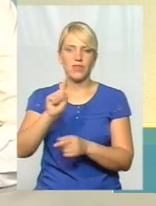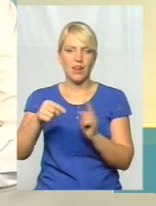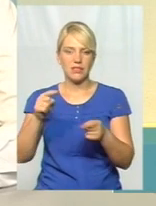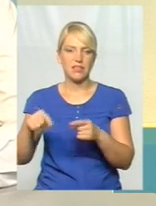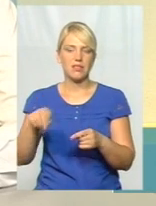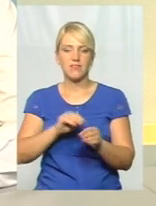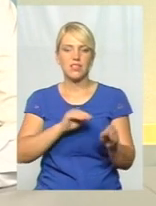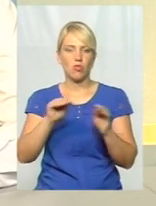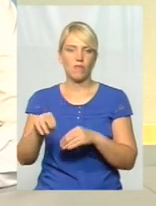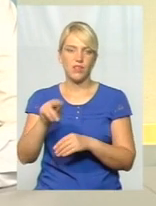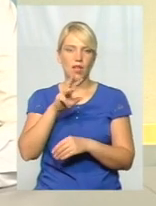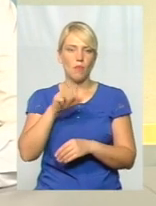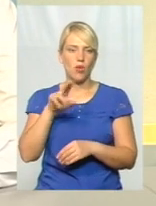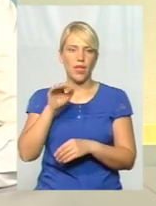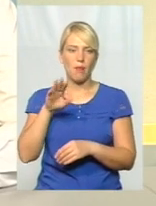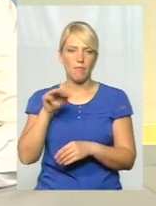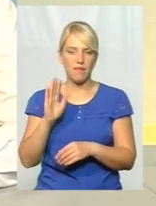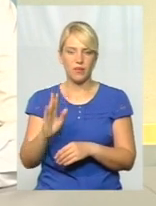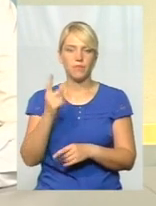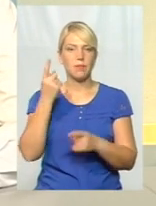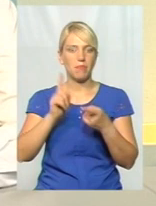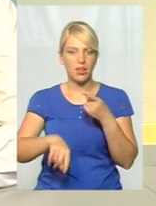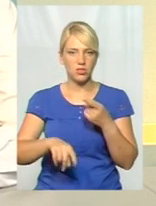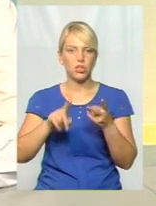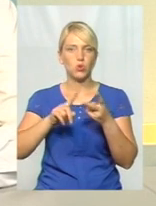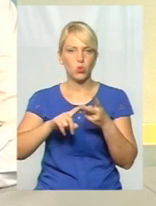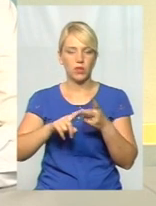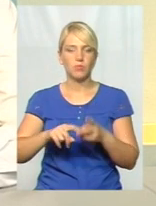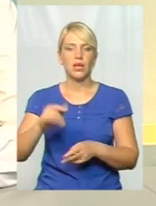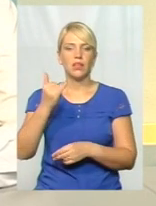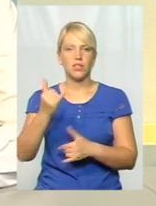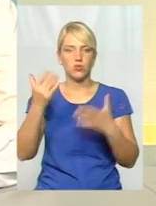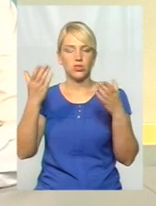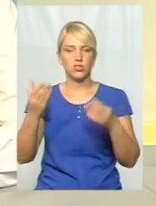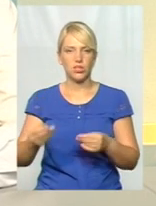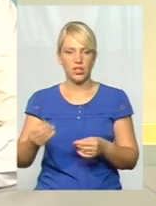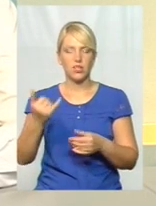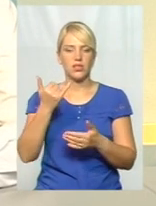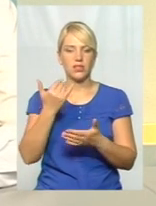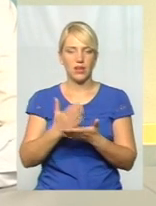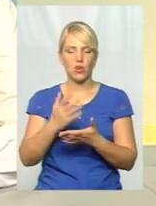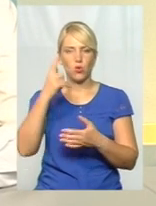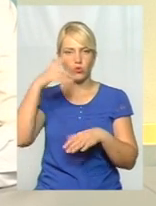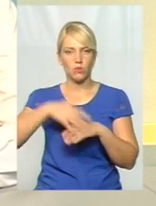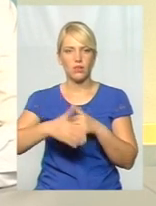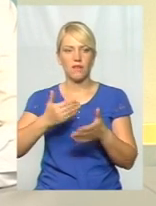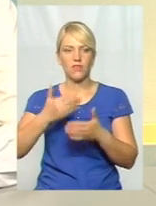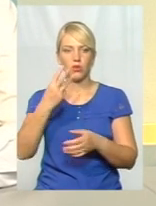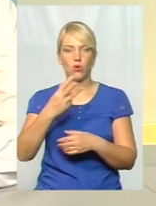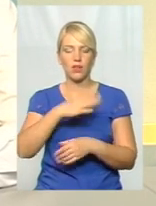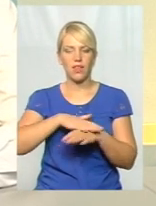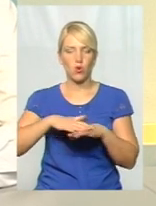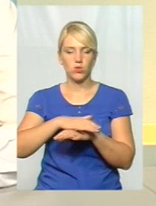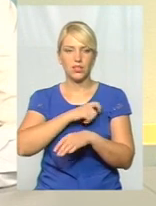газу встановлення модемів. Це перше. Друге, на сьогоднішній день вже є розуміння від 3 народних